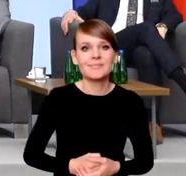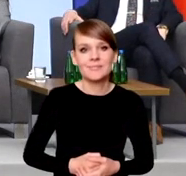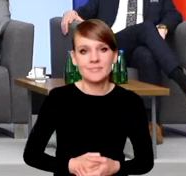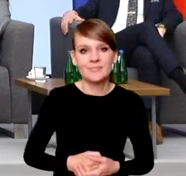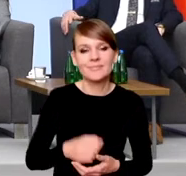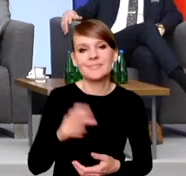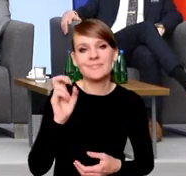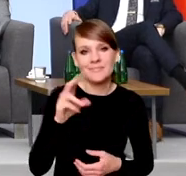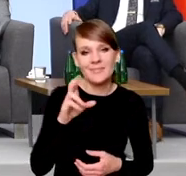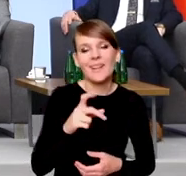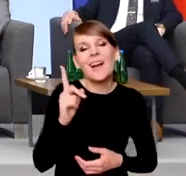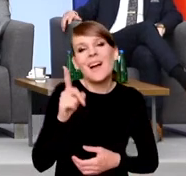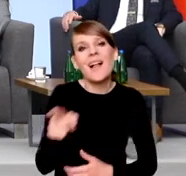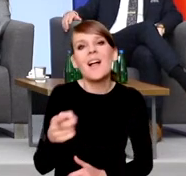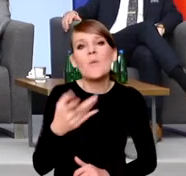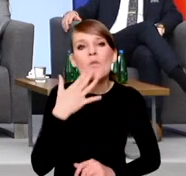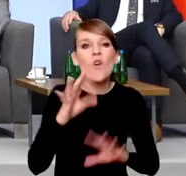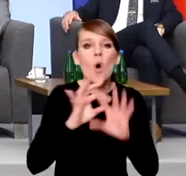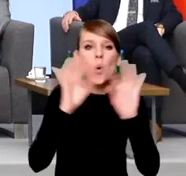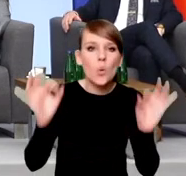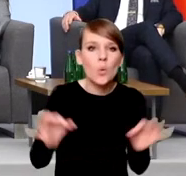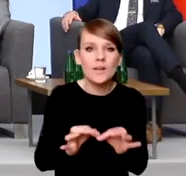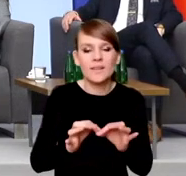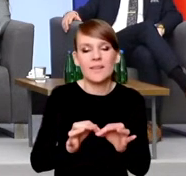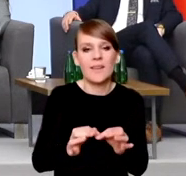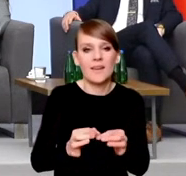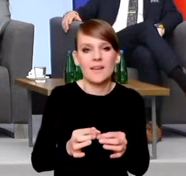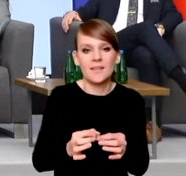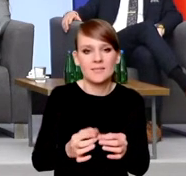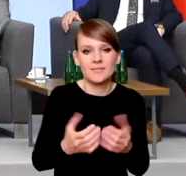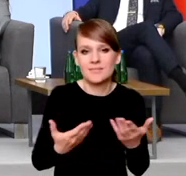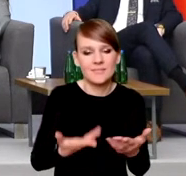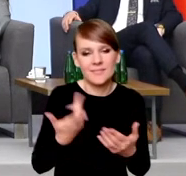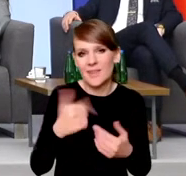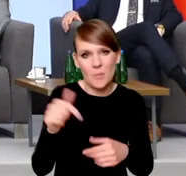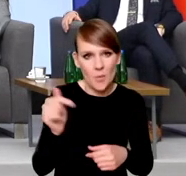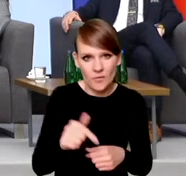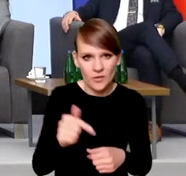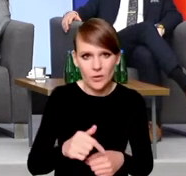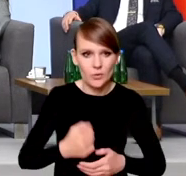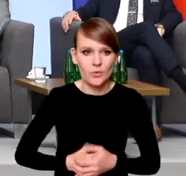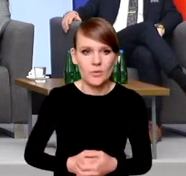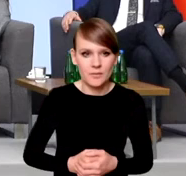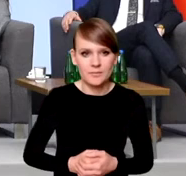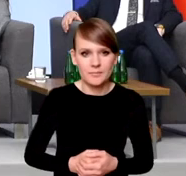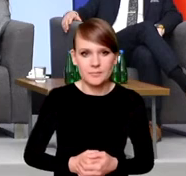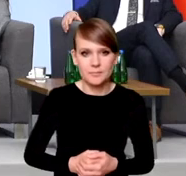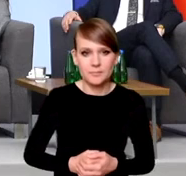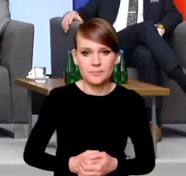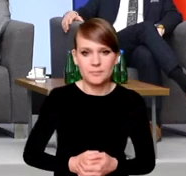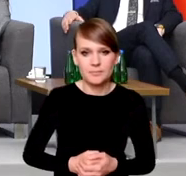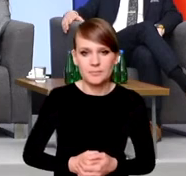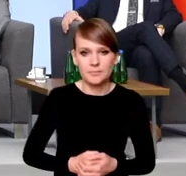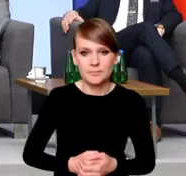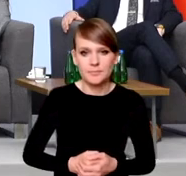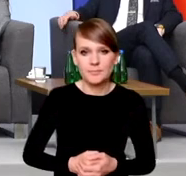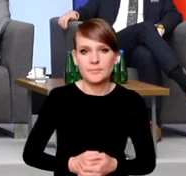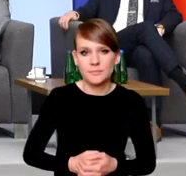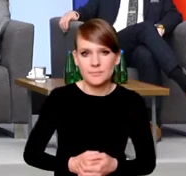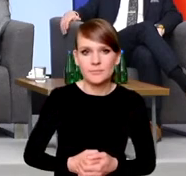przepraszam, to nie powinniśmy uogólniać, więc tutaj się